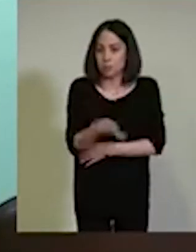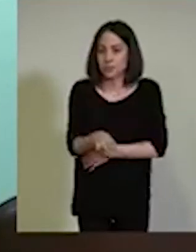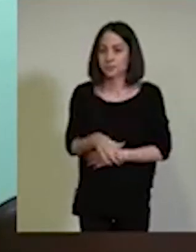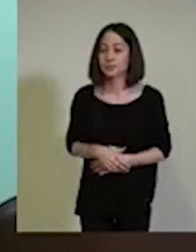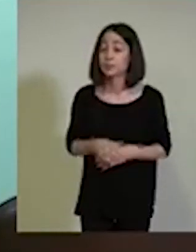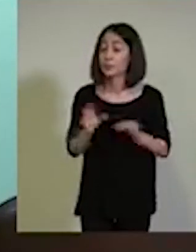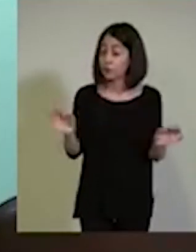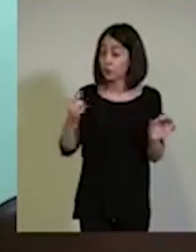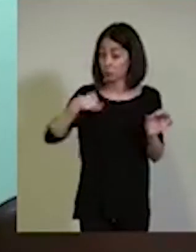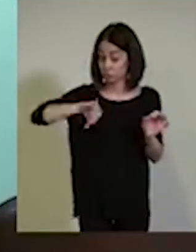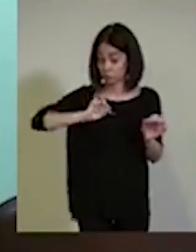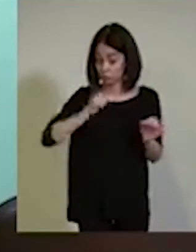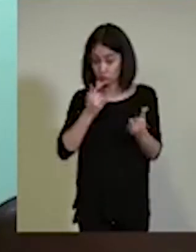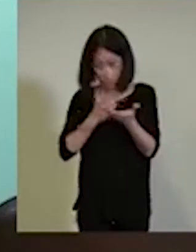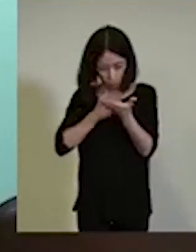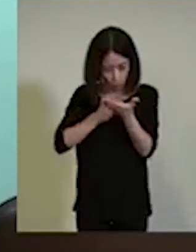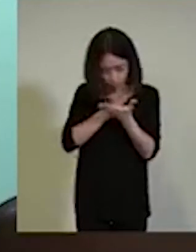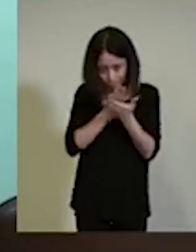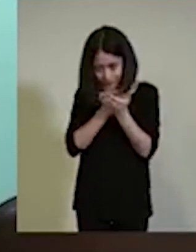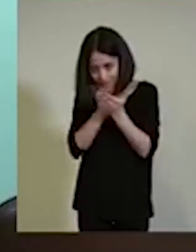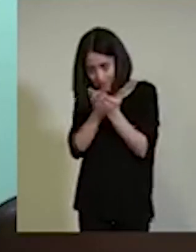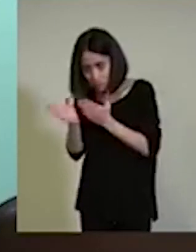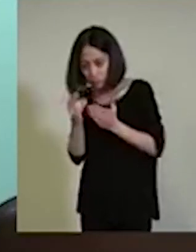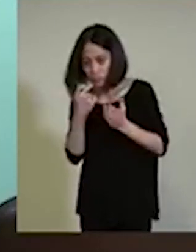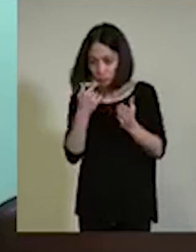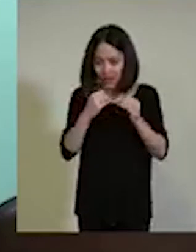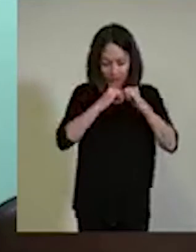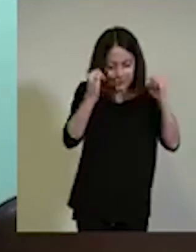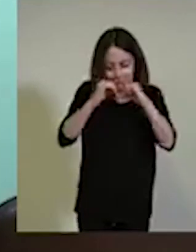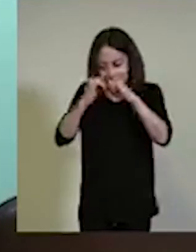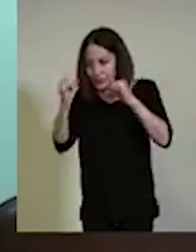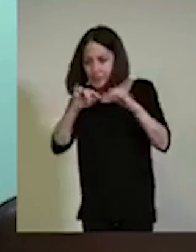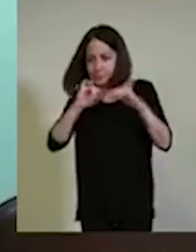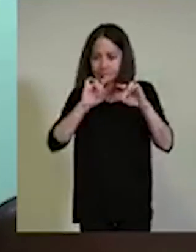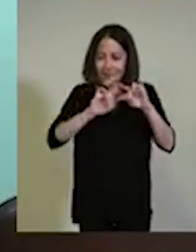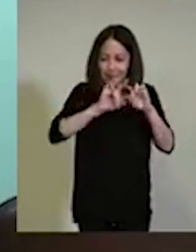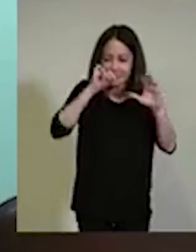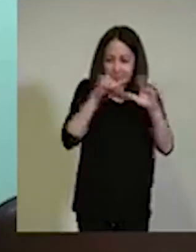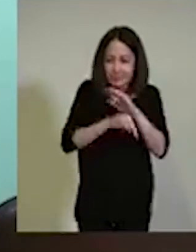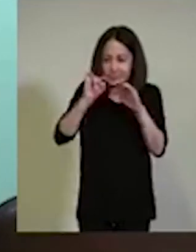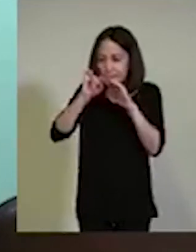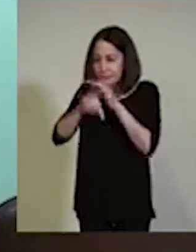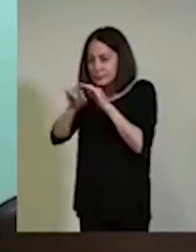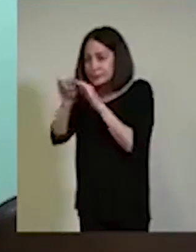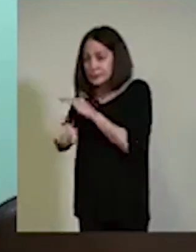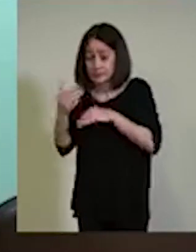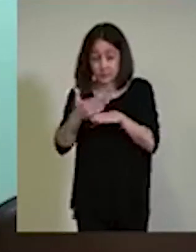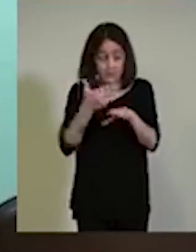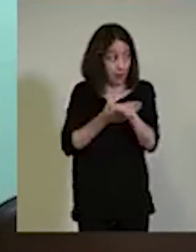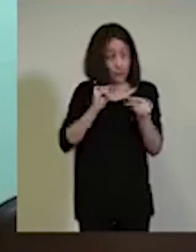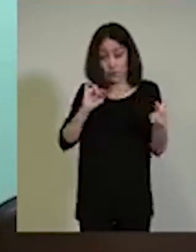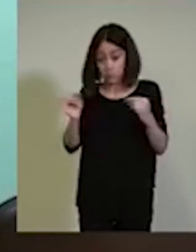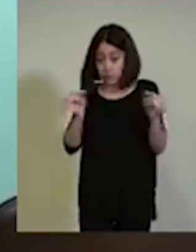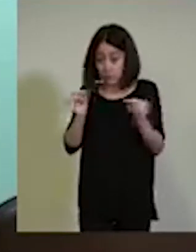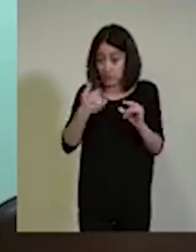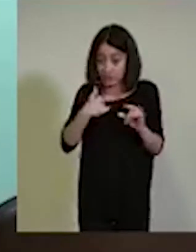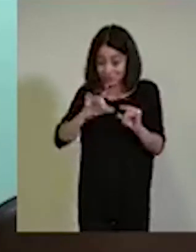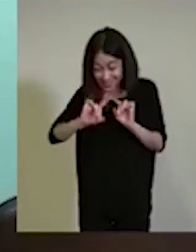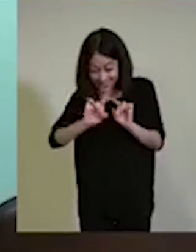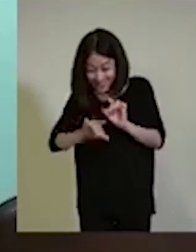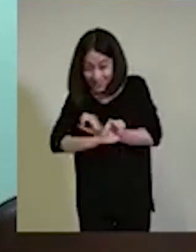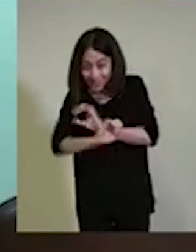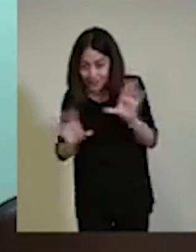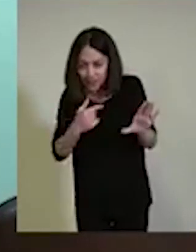ces orientations. Il fallait pouvoir déjà débattre en préalable en étant éclairé sur la